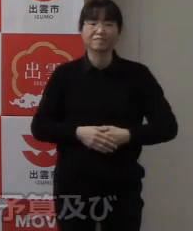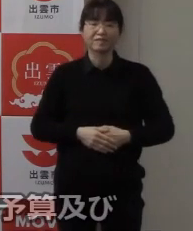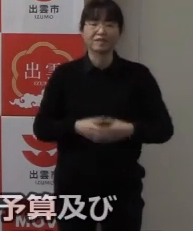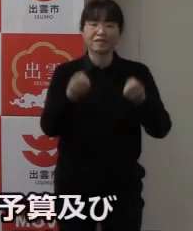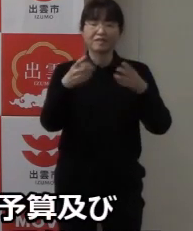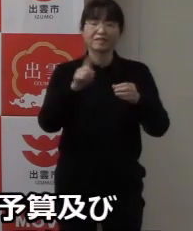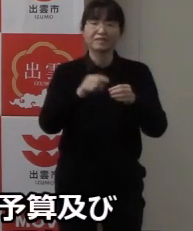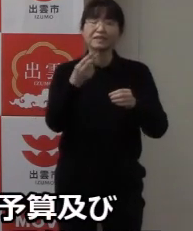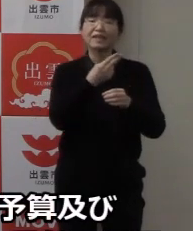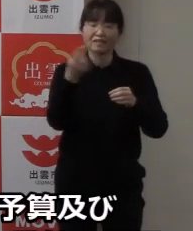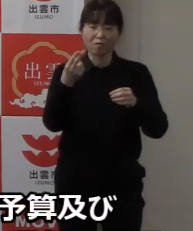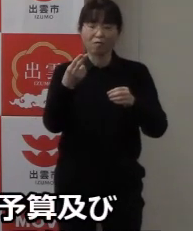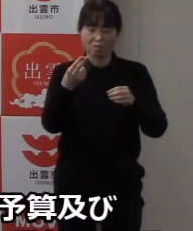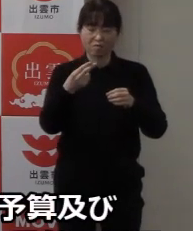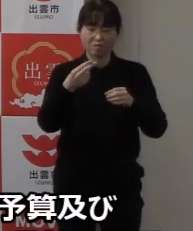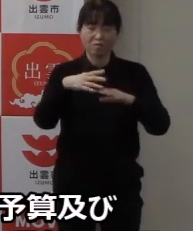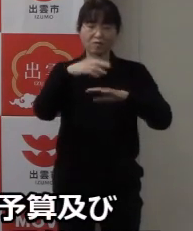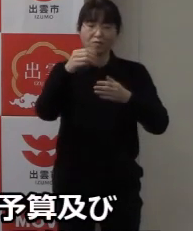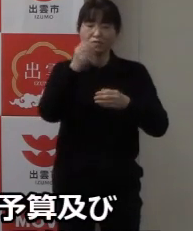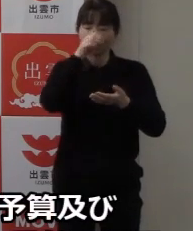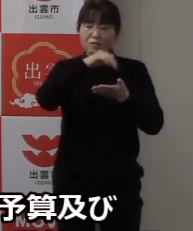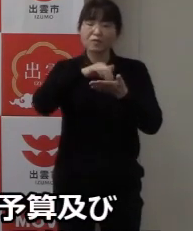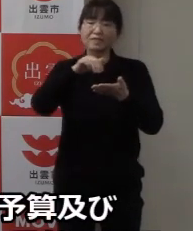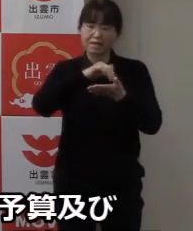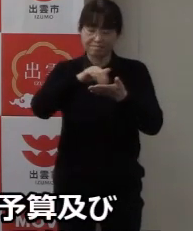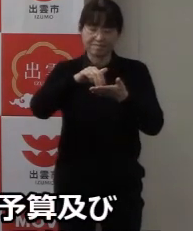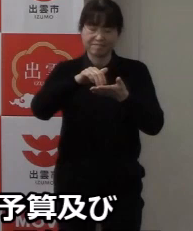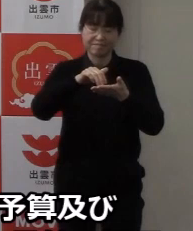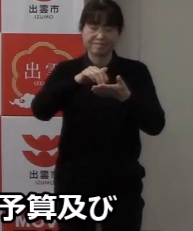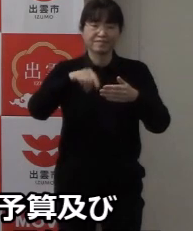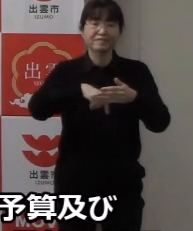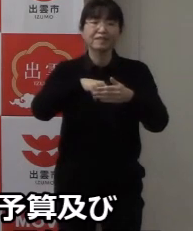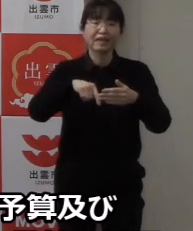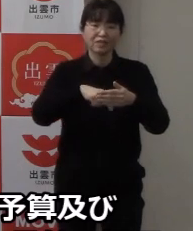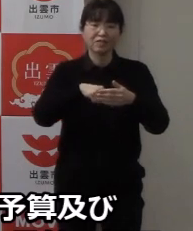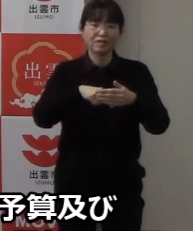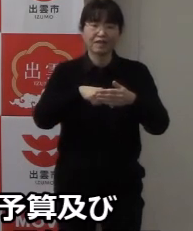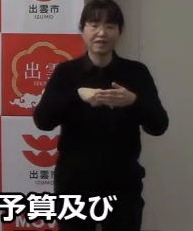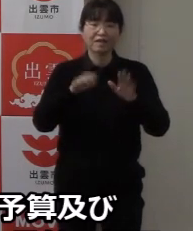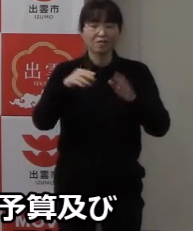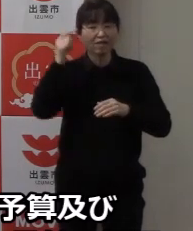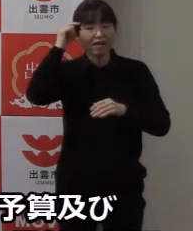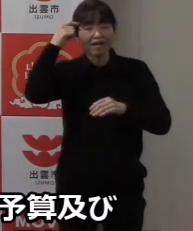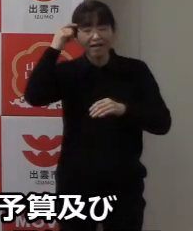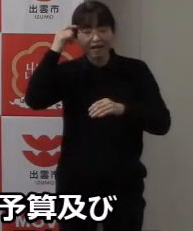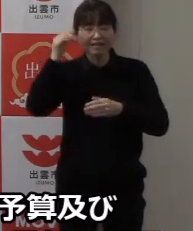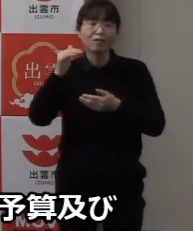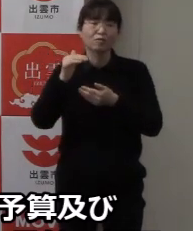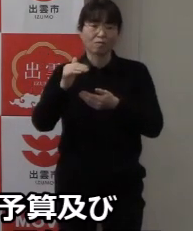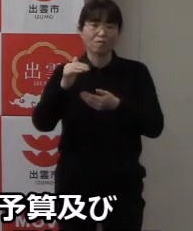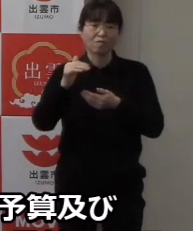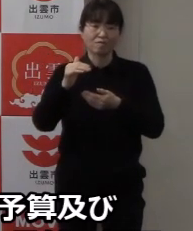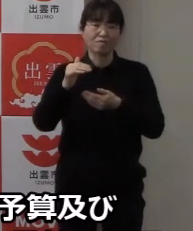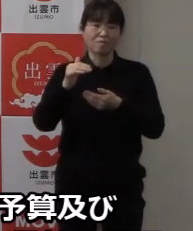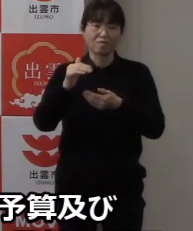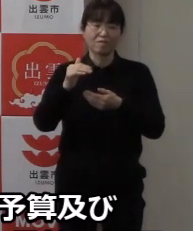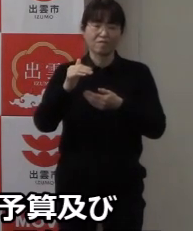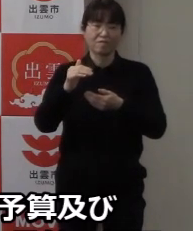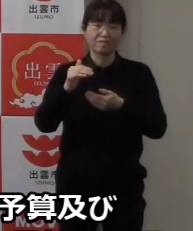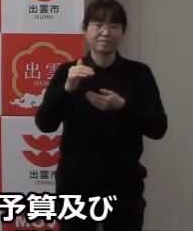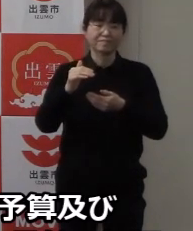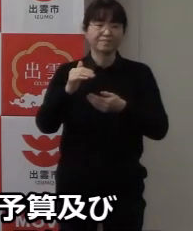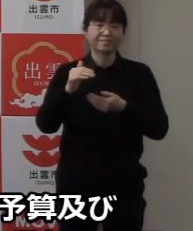新年度の東京さんについてですけれども、今回特に考慮された点というか、一